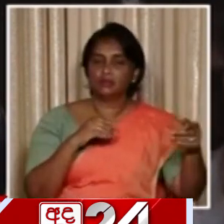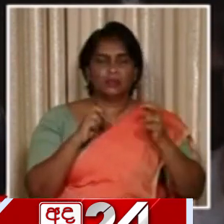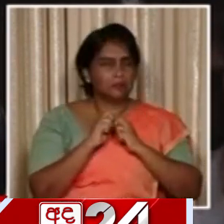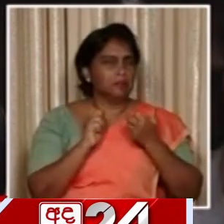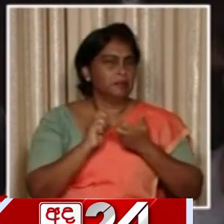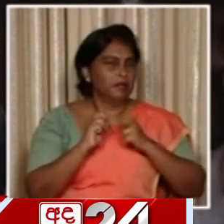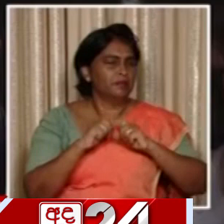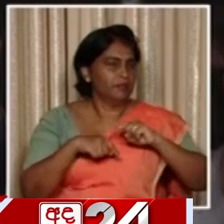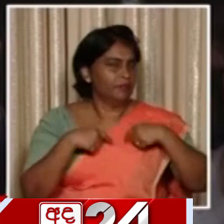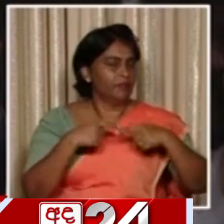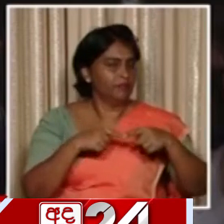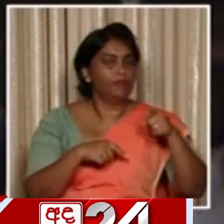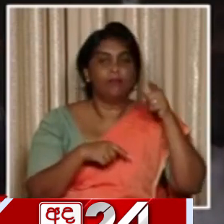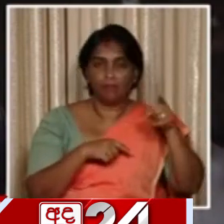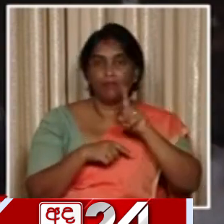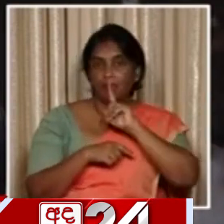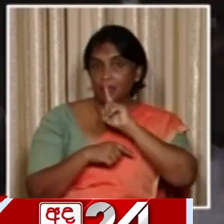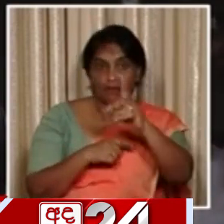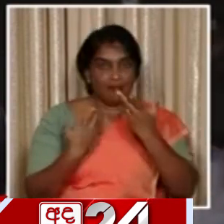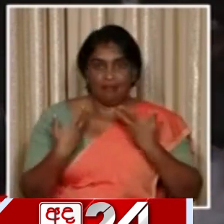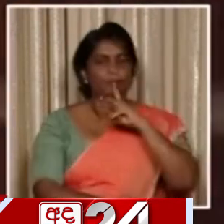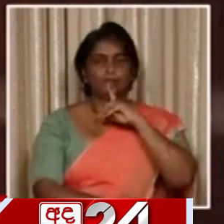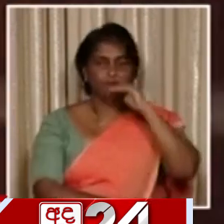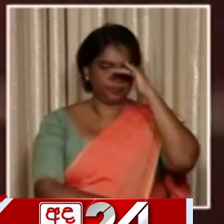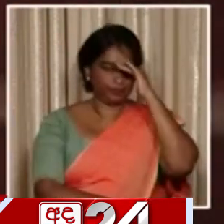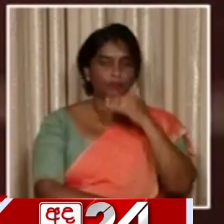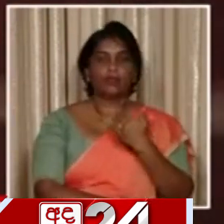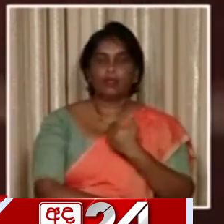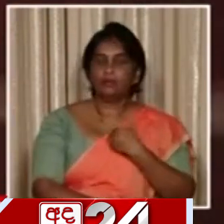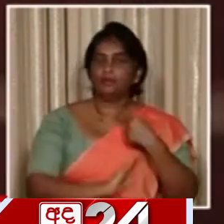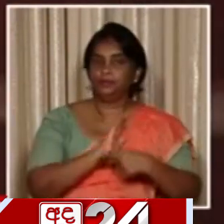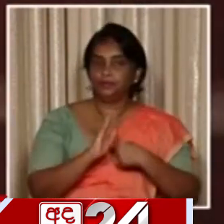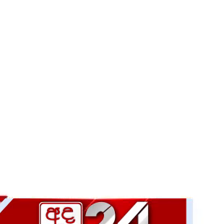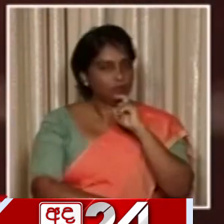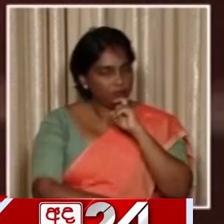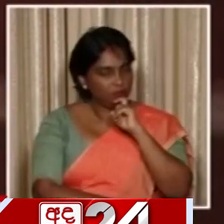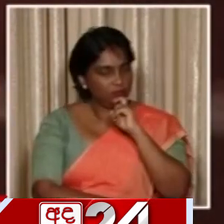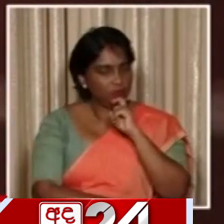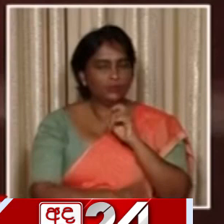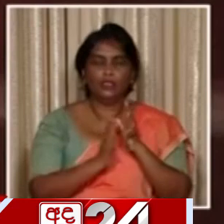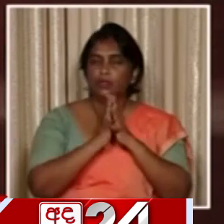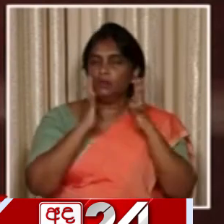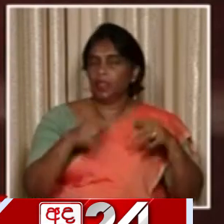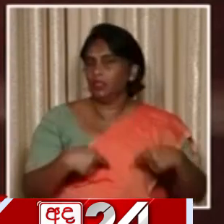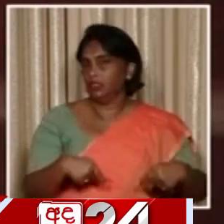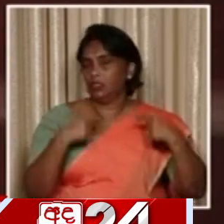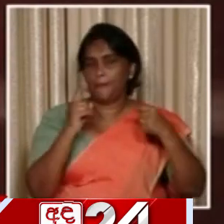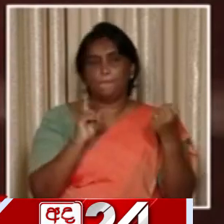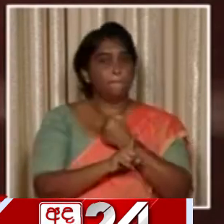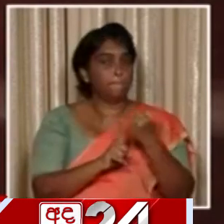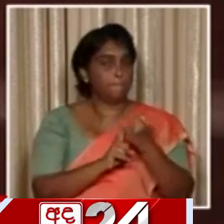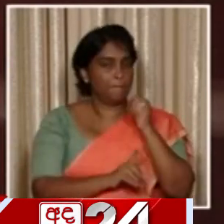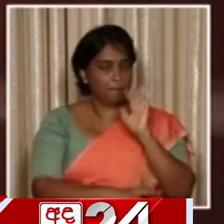taken steps we all know the whole world knows that there was pressure අපේ රටේ අධිකරණයට විශාලම තර්ජනයක් බලපෑමක්